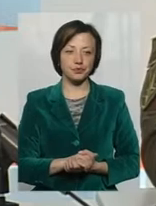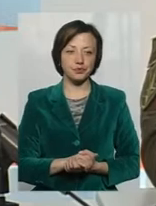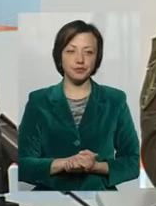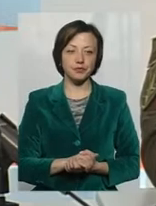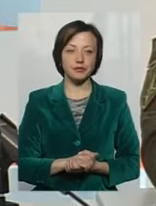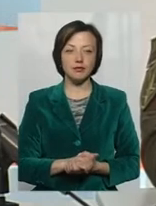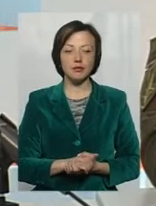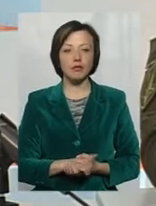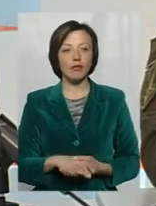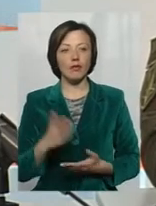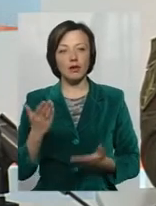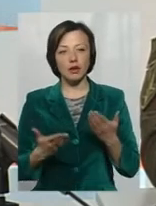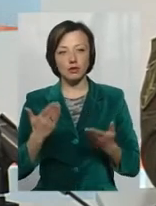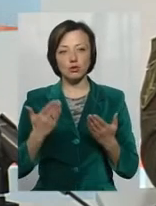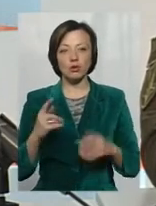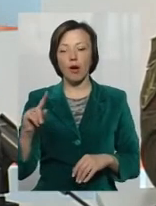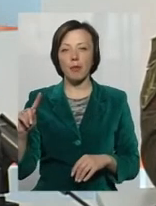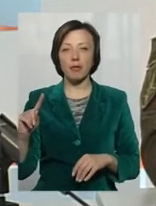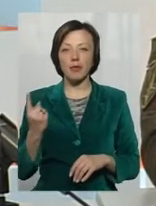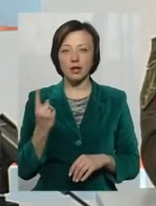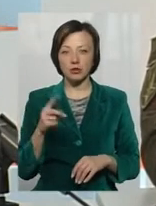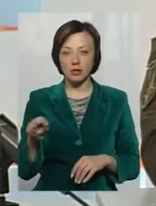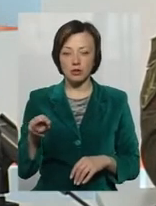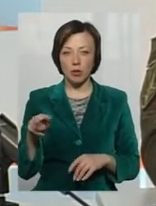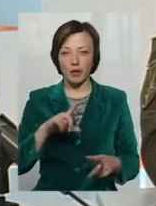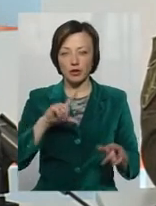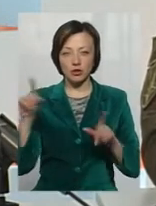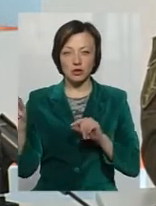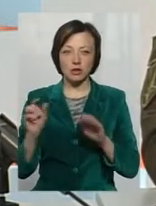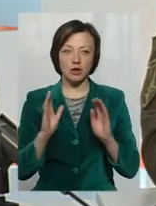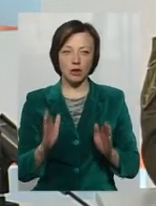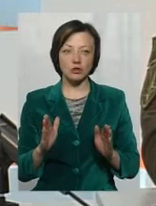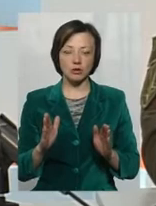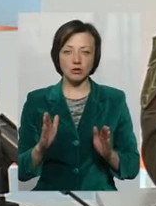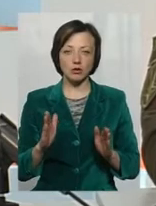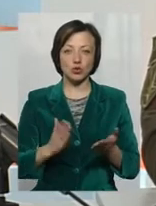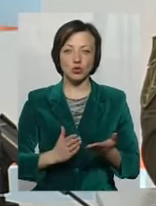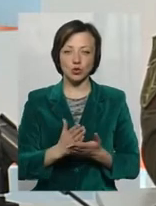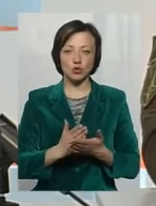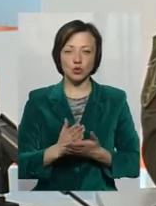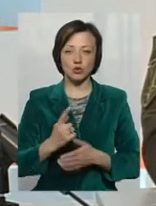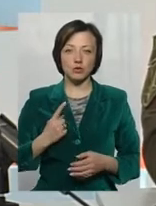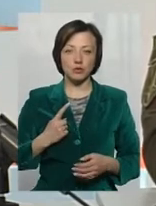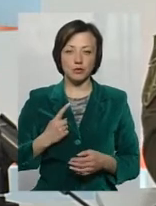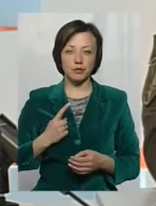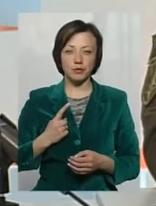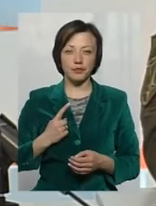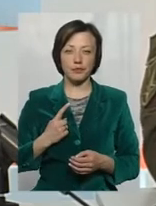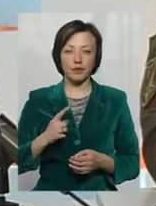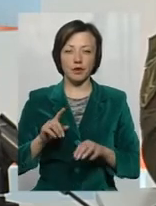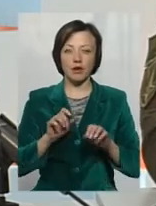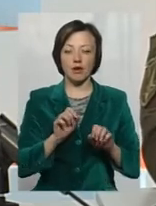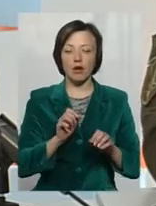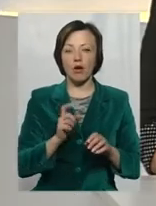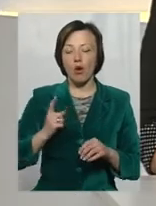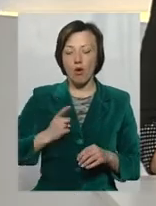Якщо на перших, в листопаді ми виїжджали чисто, несли службу, будемо говорити так, з охорони